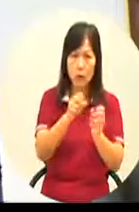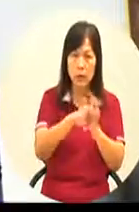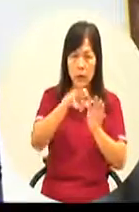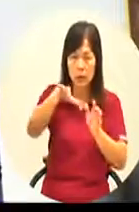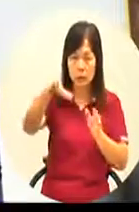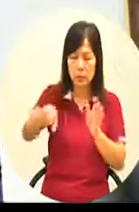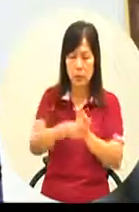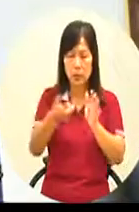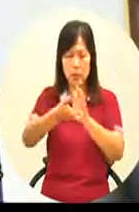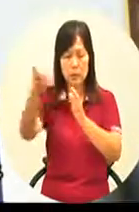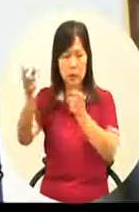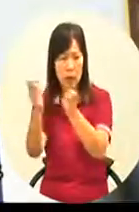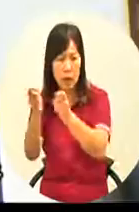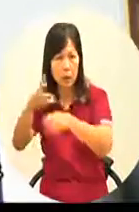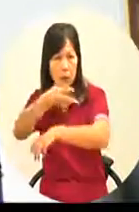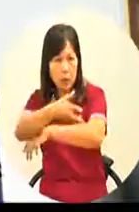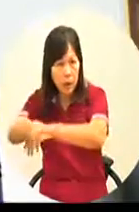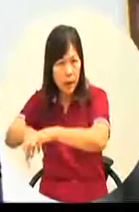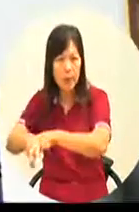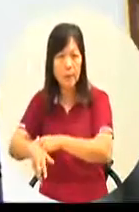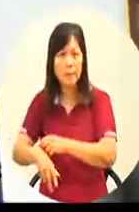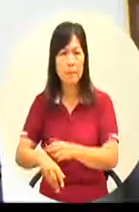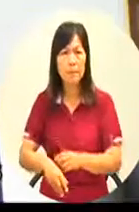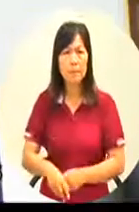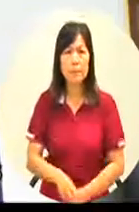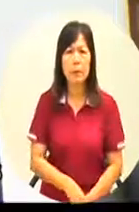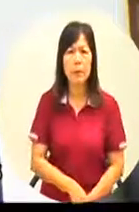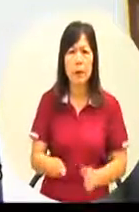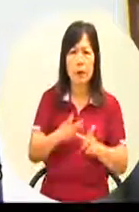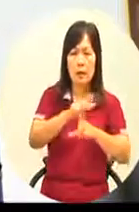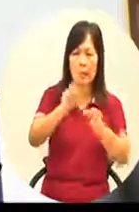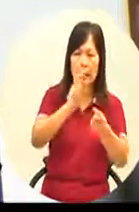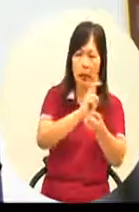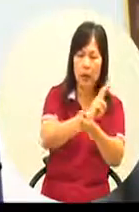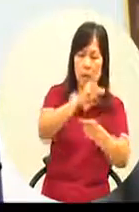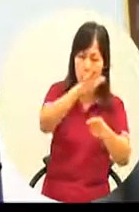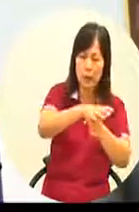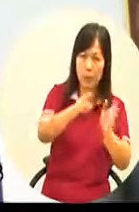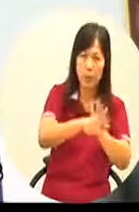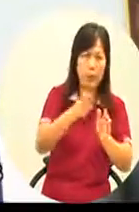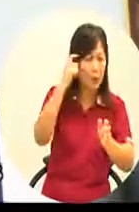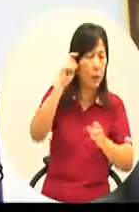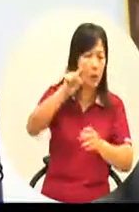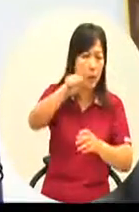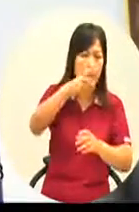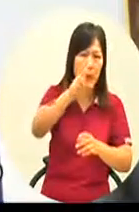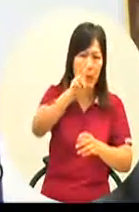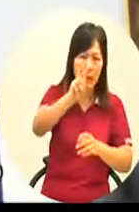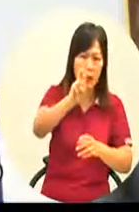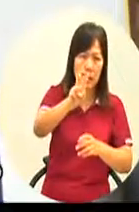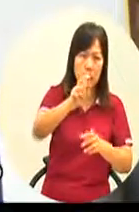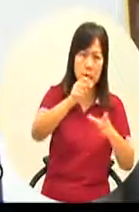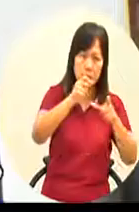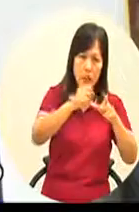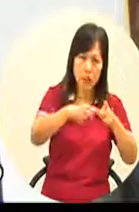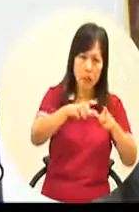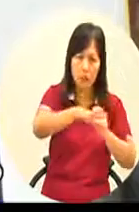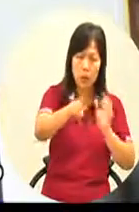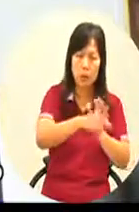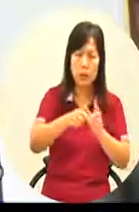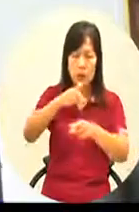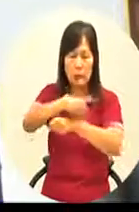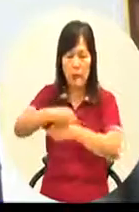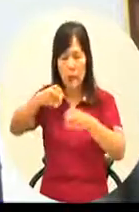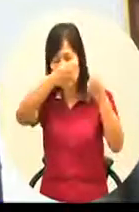沿海，把机场，因为现在我们的大林埔有120公顷，南新计